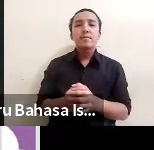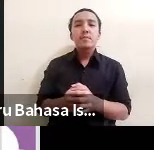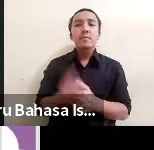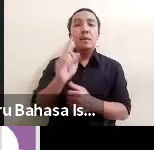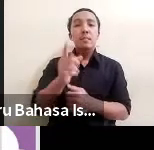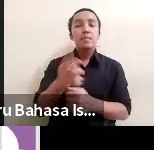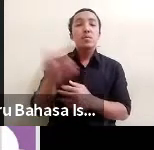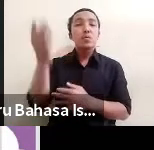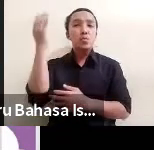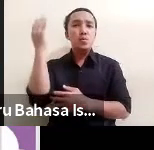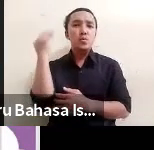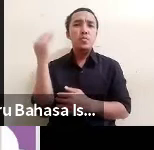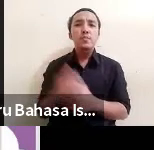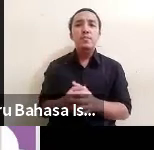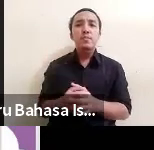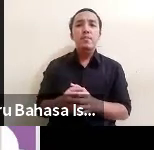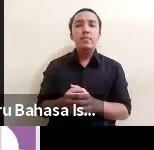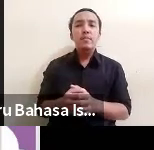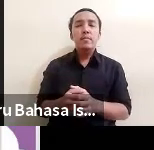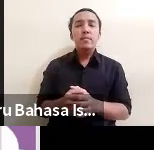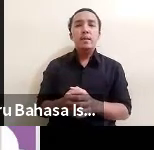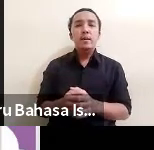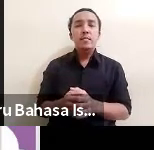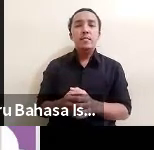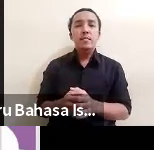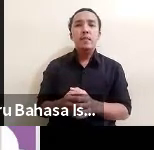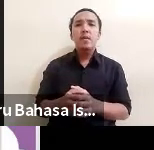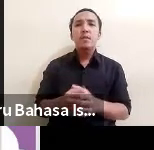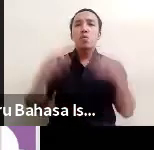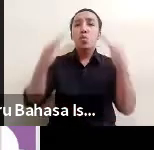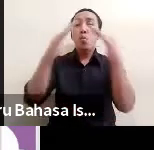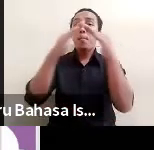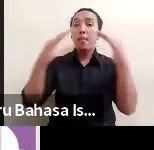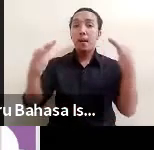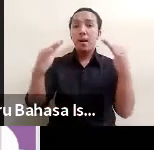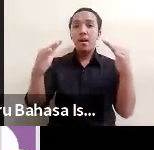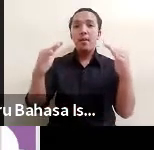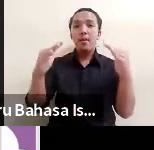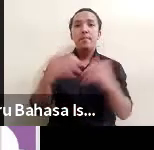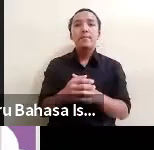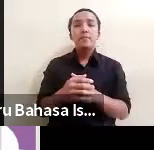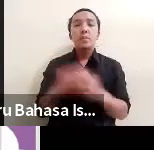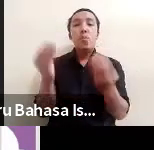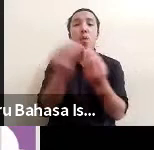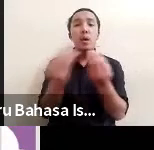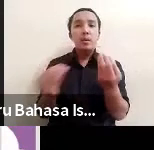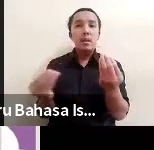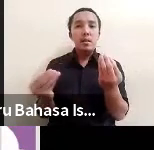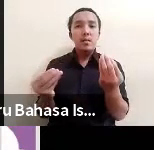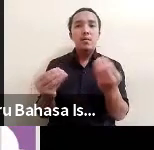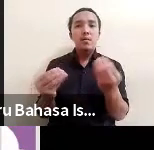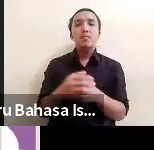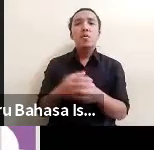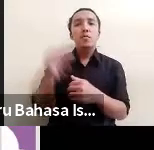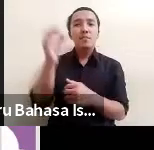peruntukannya dulu aslinya itu perumahan wakil ketua DPRD, Pak, karena ditempati dengan Pak Bupati.